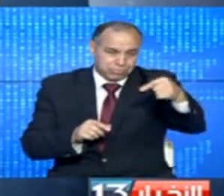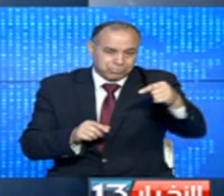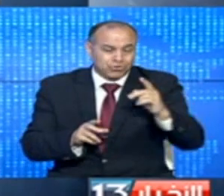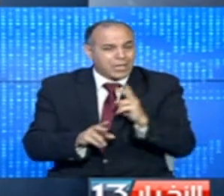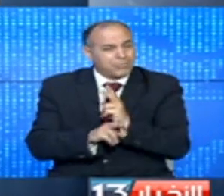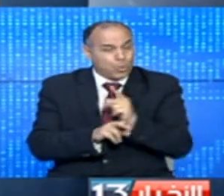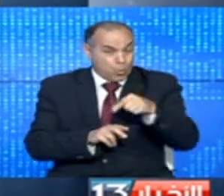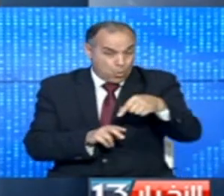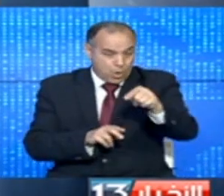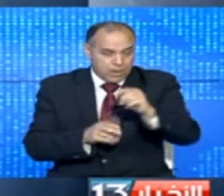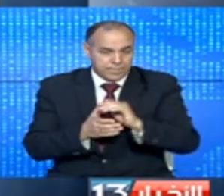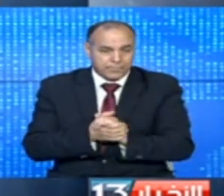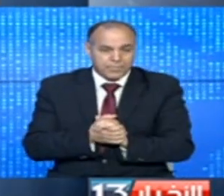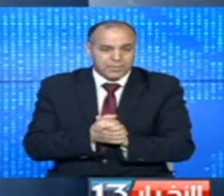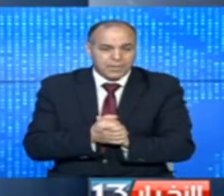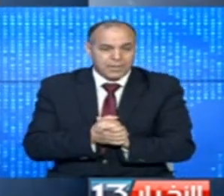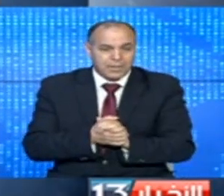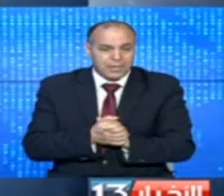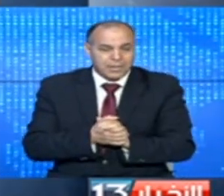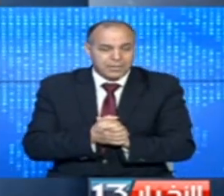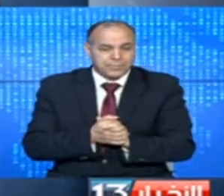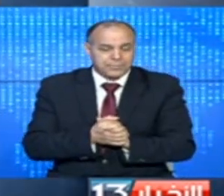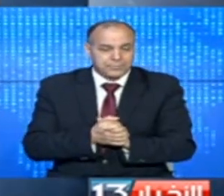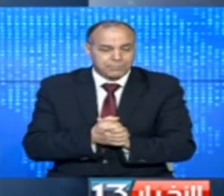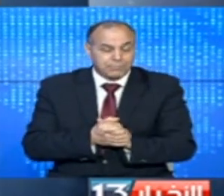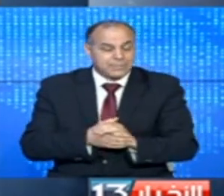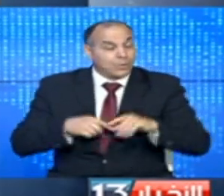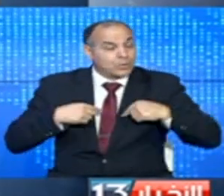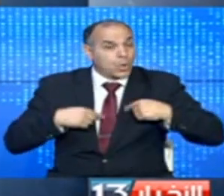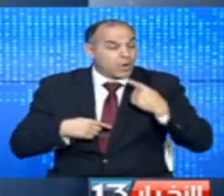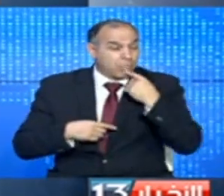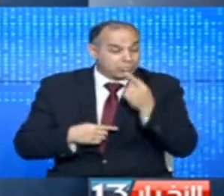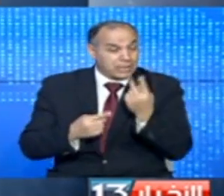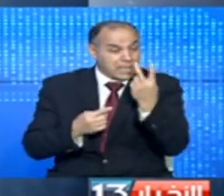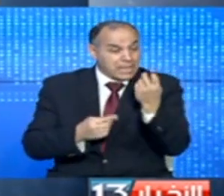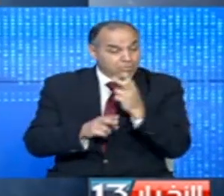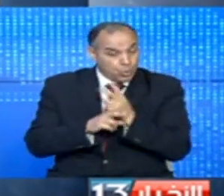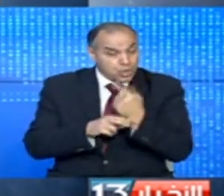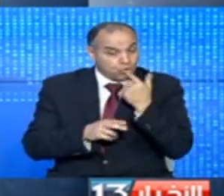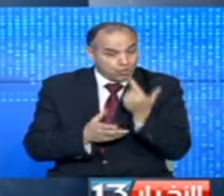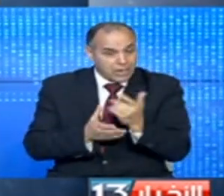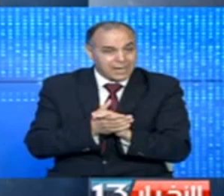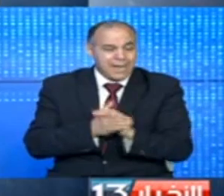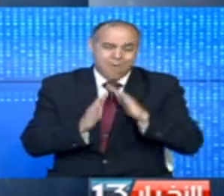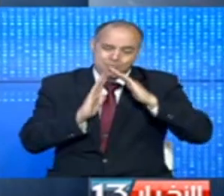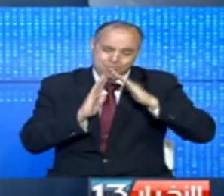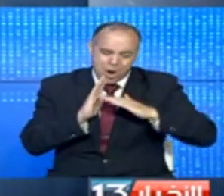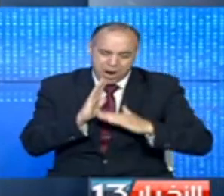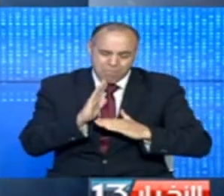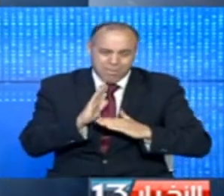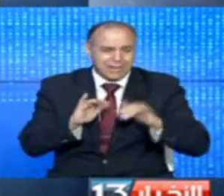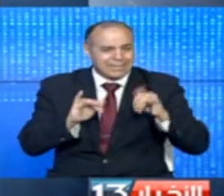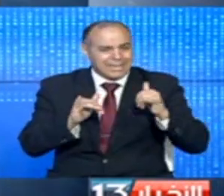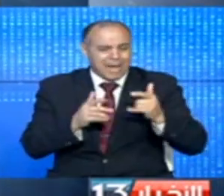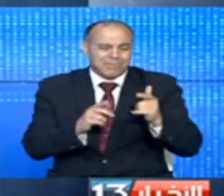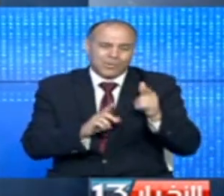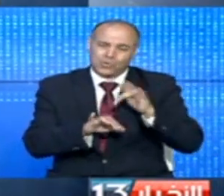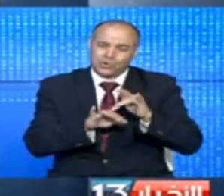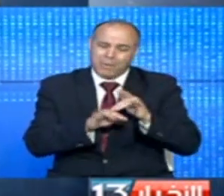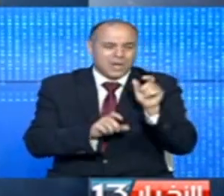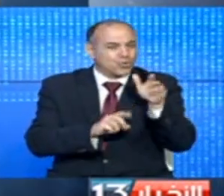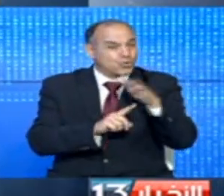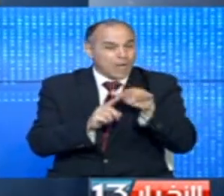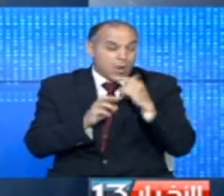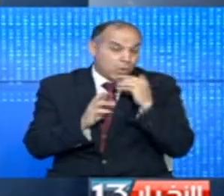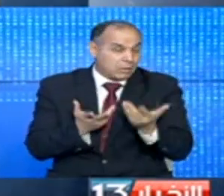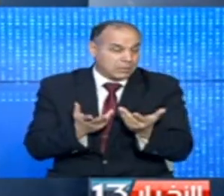الراحات اللي وافقت عليهم رئاسه الحكومه باش على الاقل نقصوا هذا من التباعد الاجتماعي اللي من